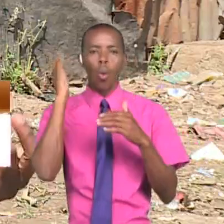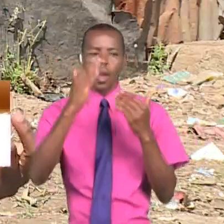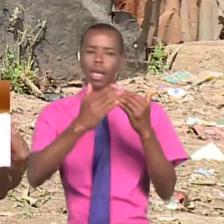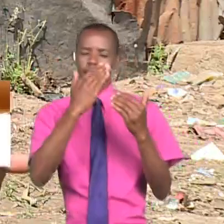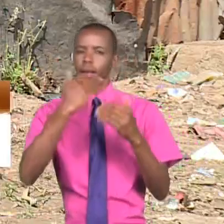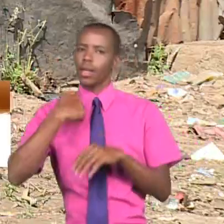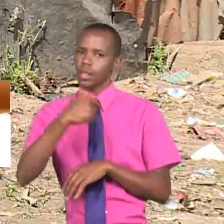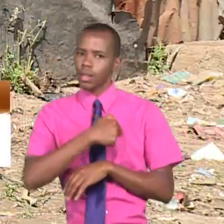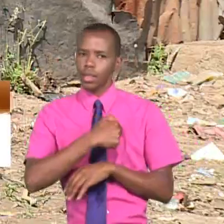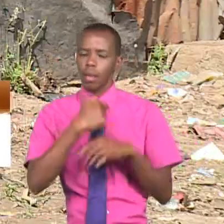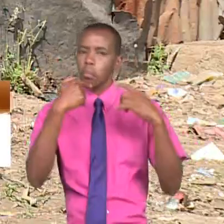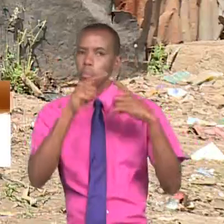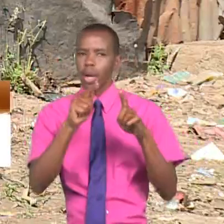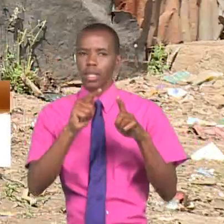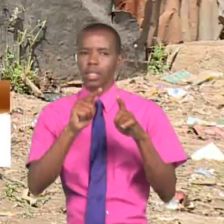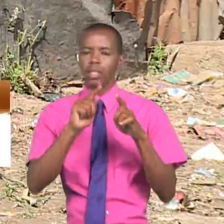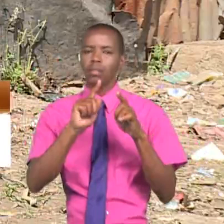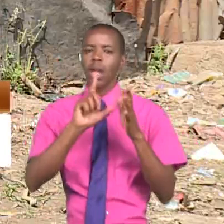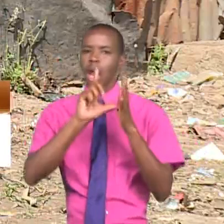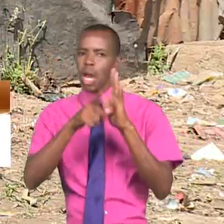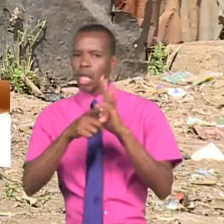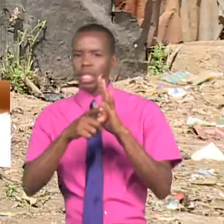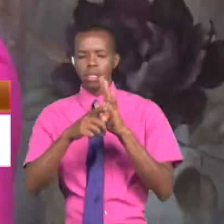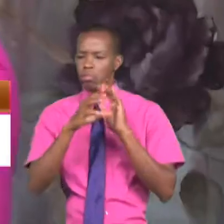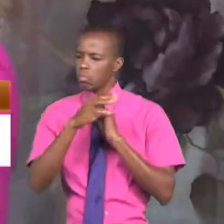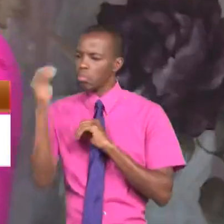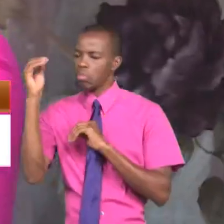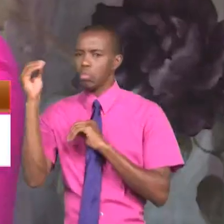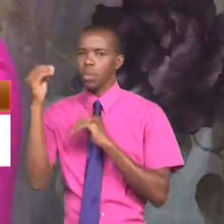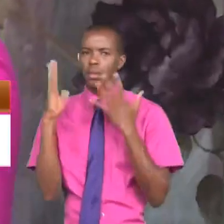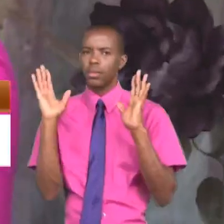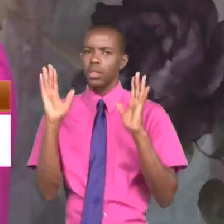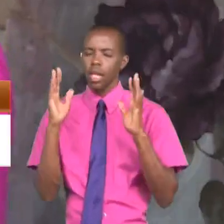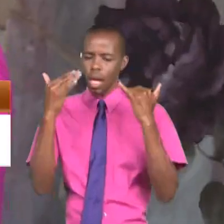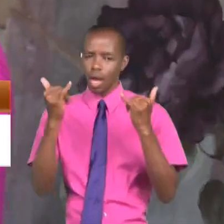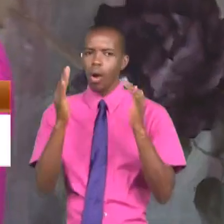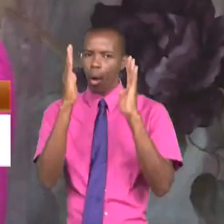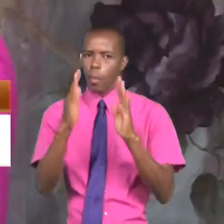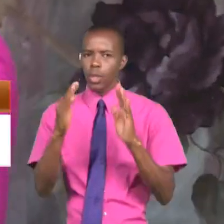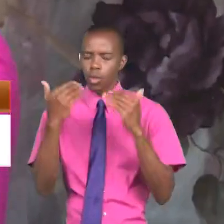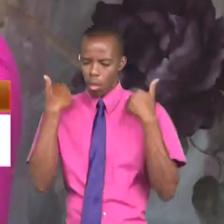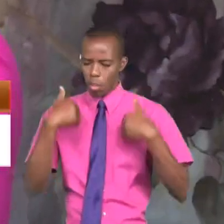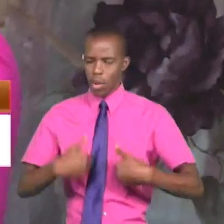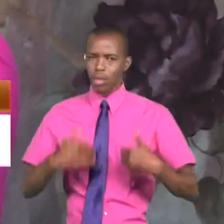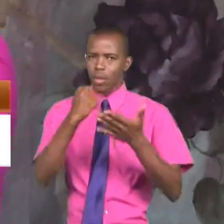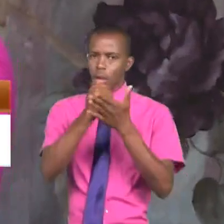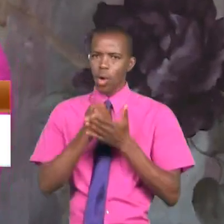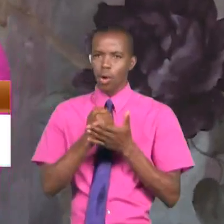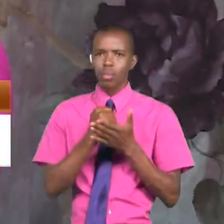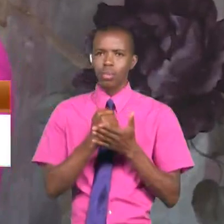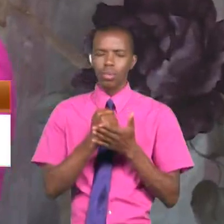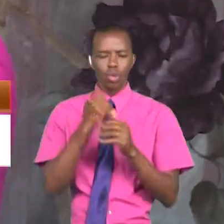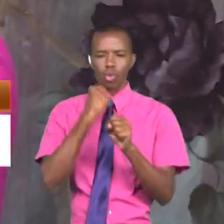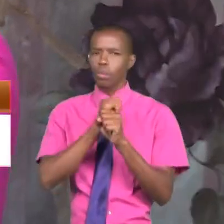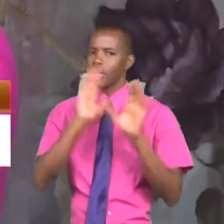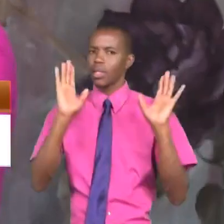watatushughulikia. But after hapo waliongea tu na wakaenda. Sai mtu mwenye anaweza nisaidia naweza taka tu nisaidike tu na